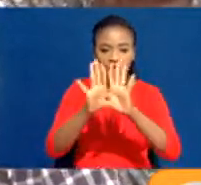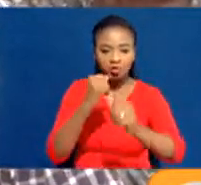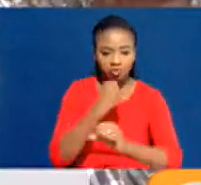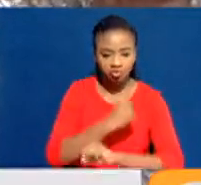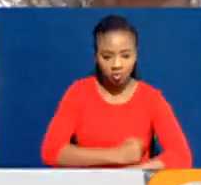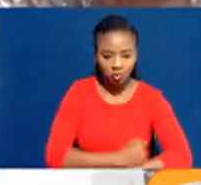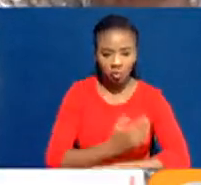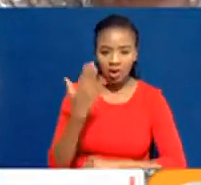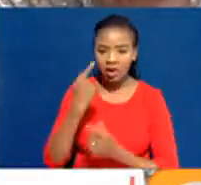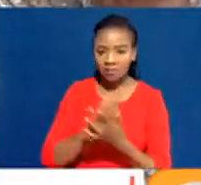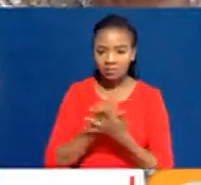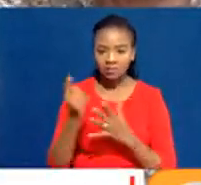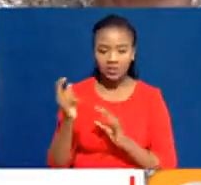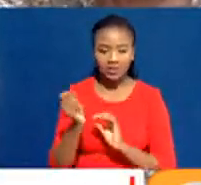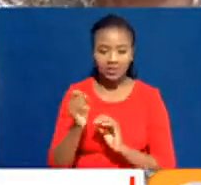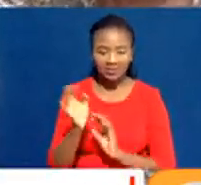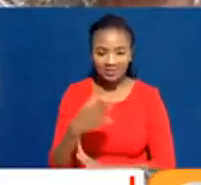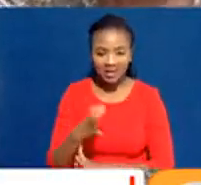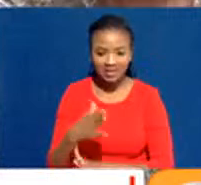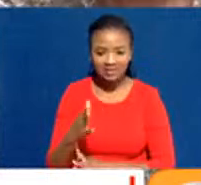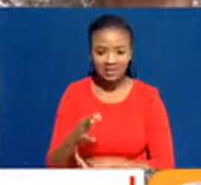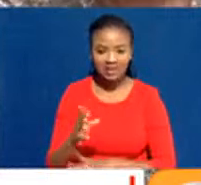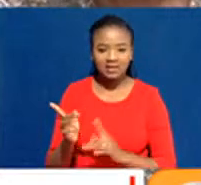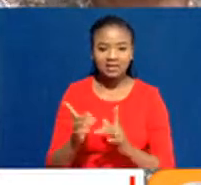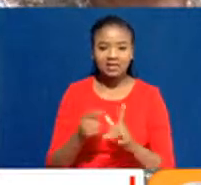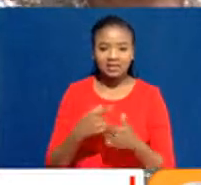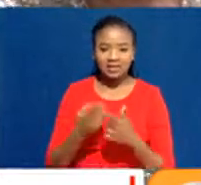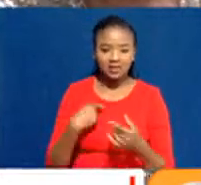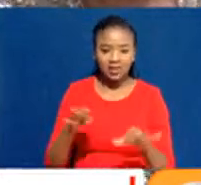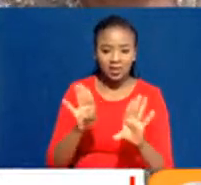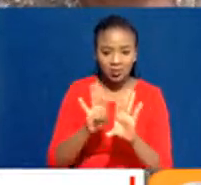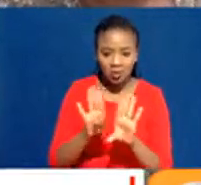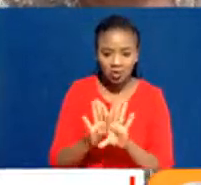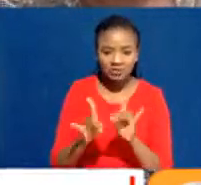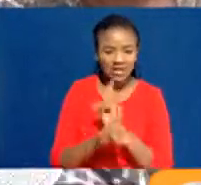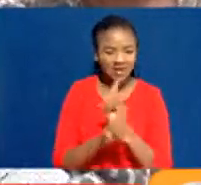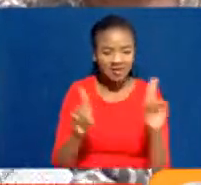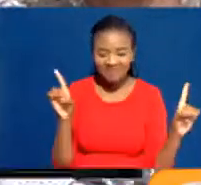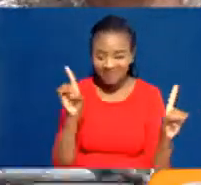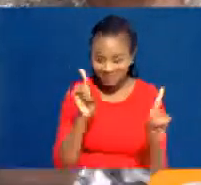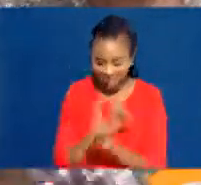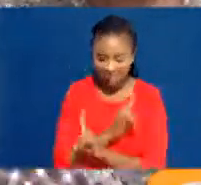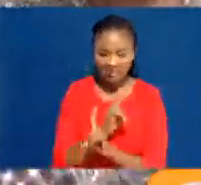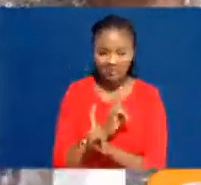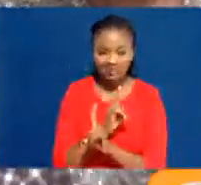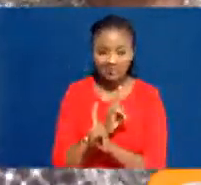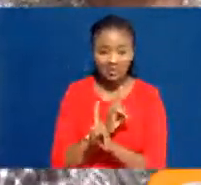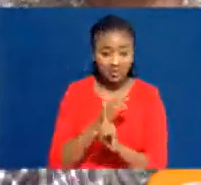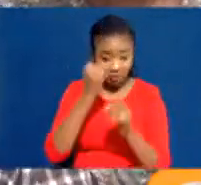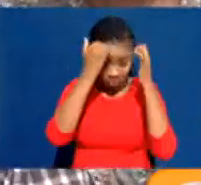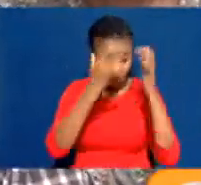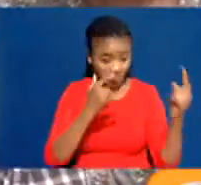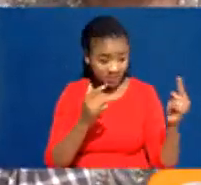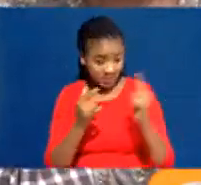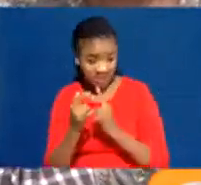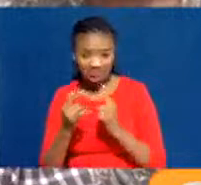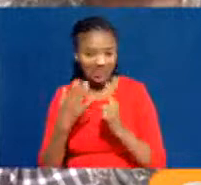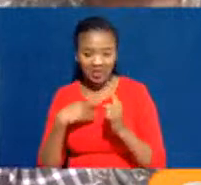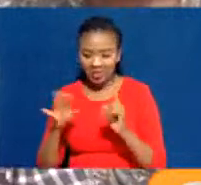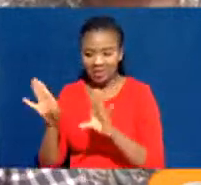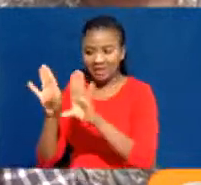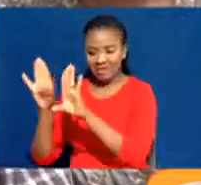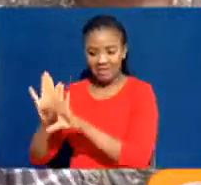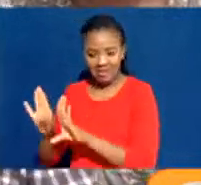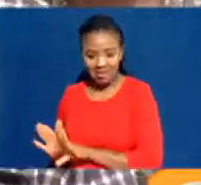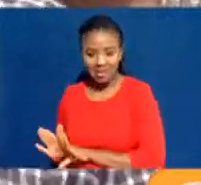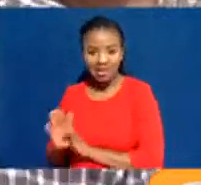tuligoma. Shule ikafungwa, tukafunga jikoni, kila mahali ambayo ilikuwa inahudumiwa kwa wanafunzi. Ndio wale